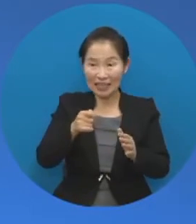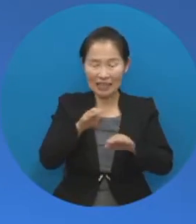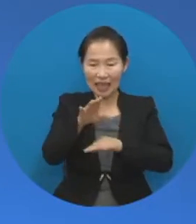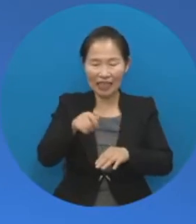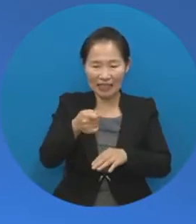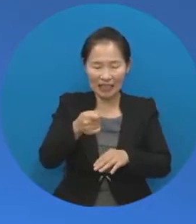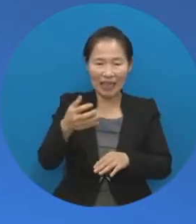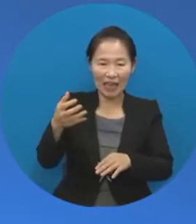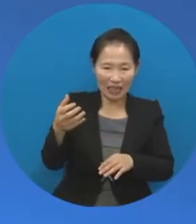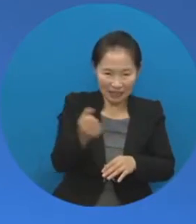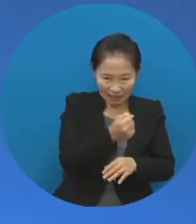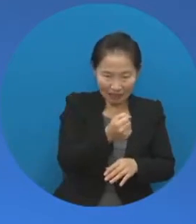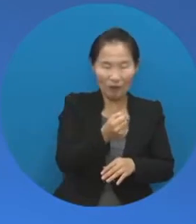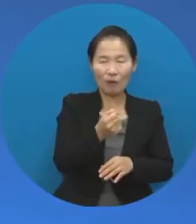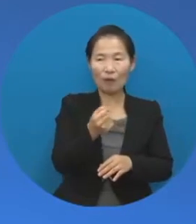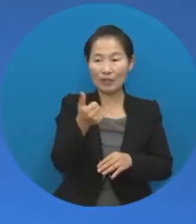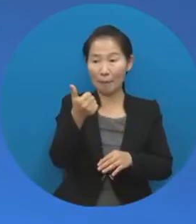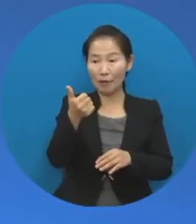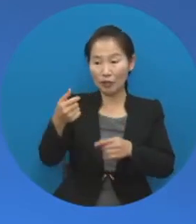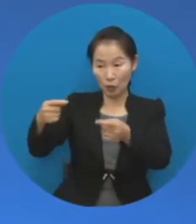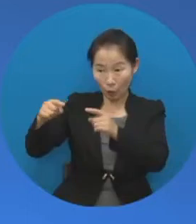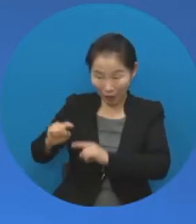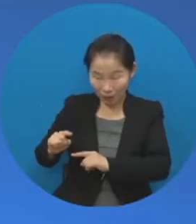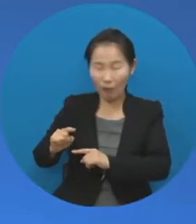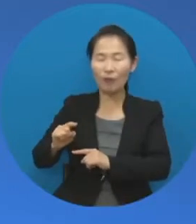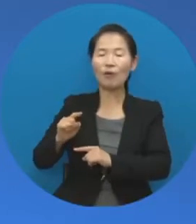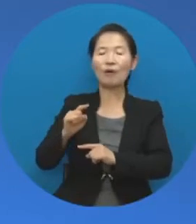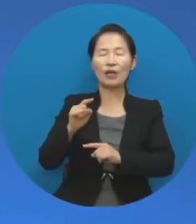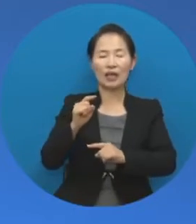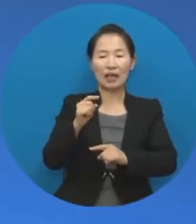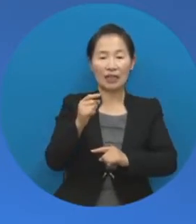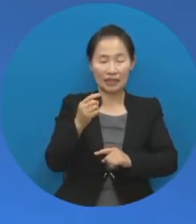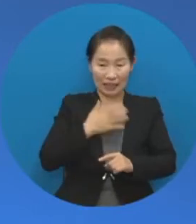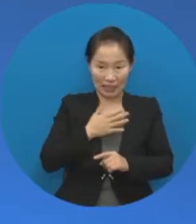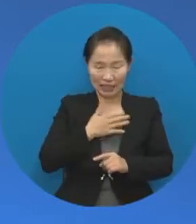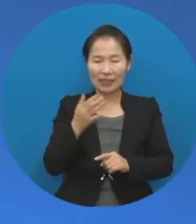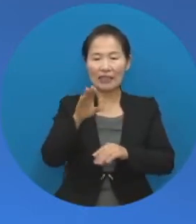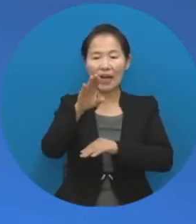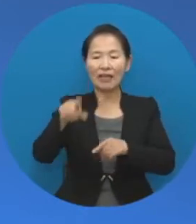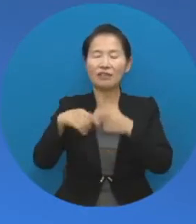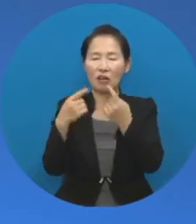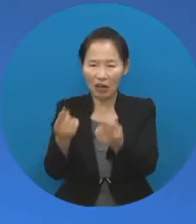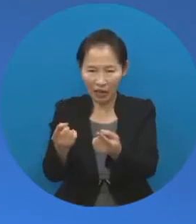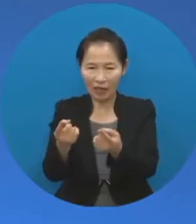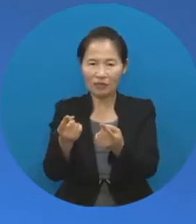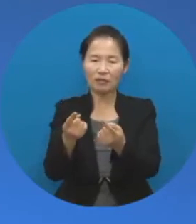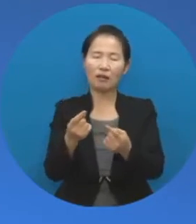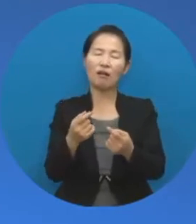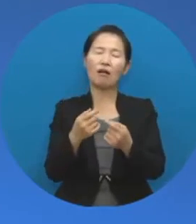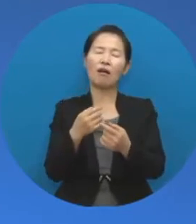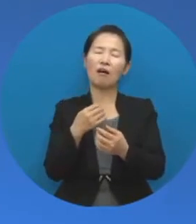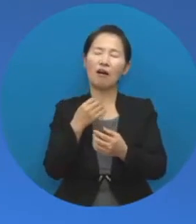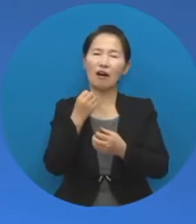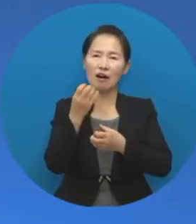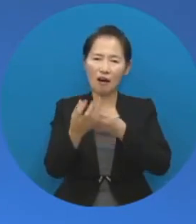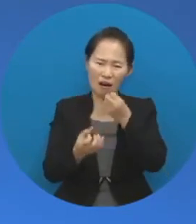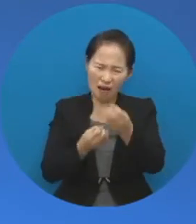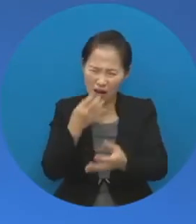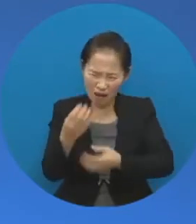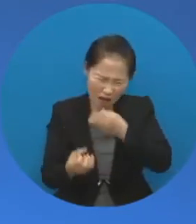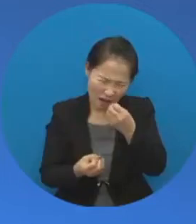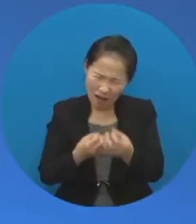남편 화장실 간 사이에 나가서 차로 막 들어가서 막 하나님 앞에서 막 토해내듯이 막 기도를 한 게